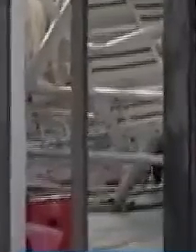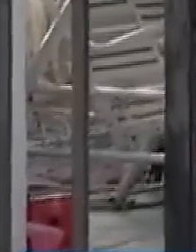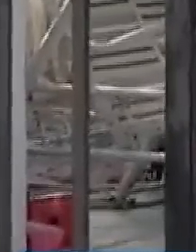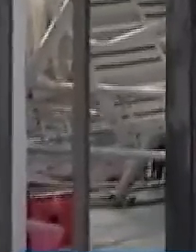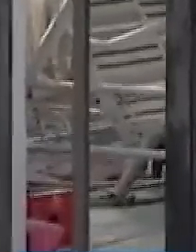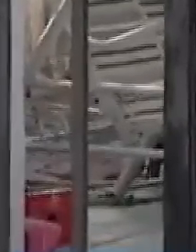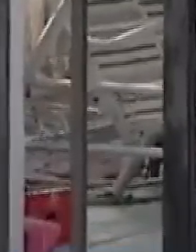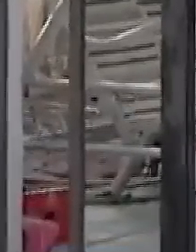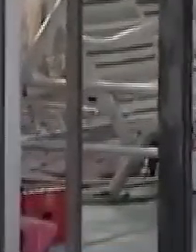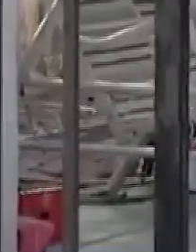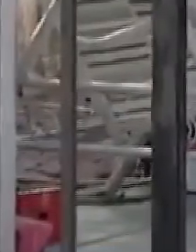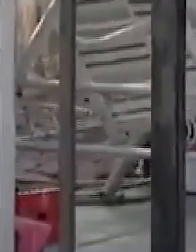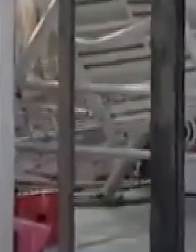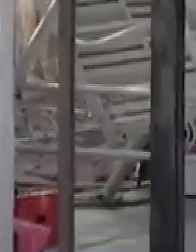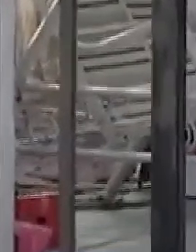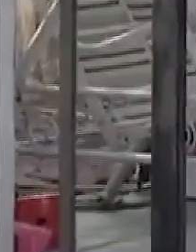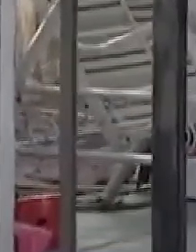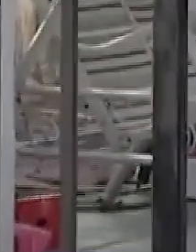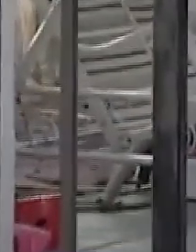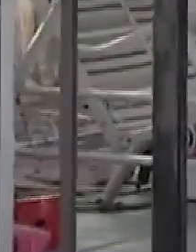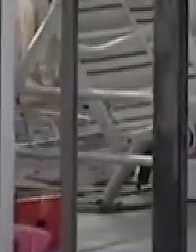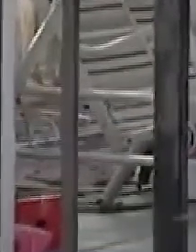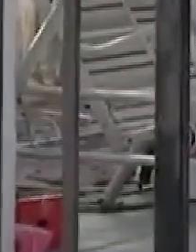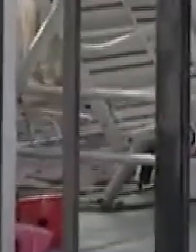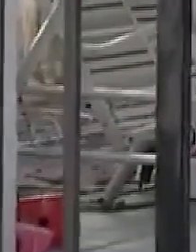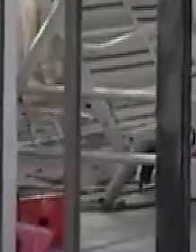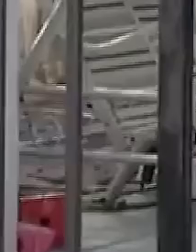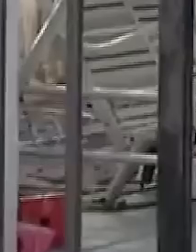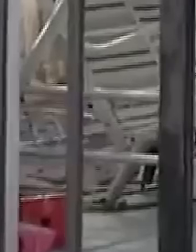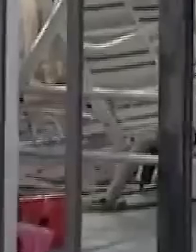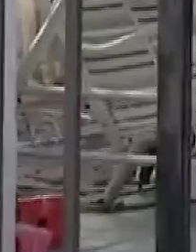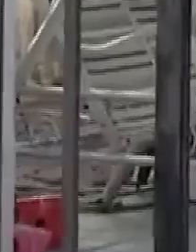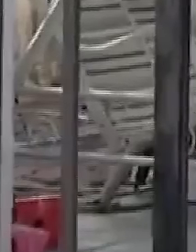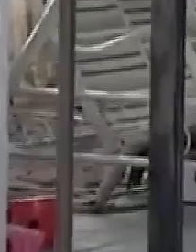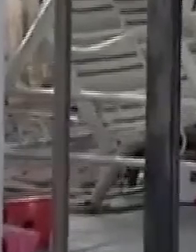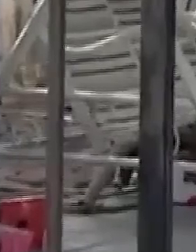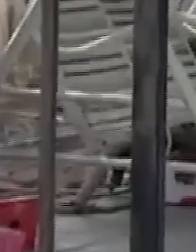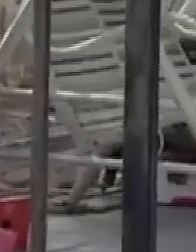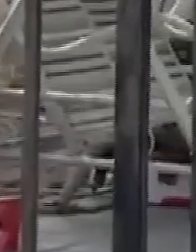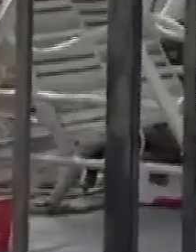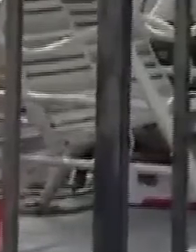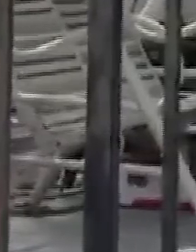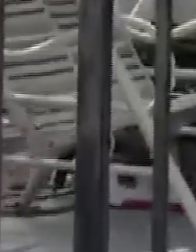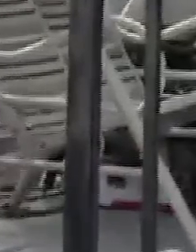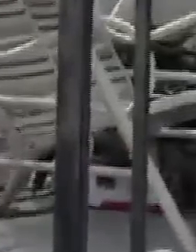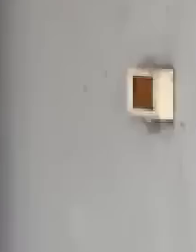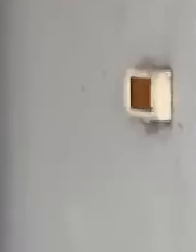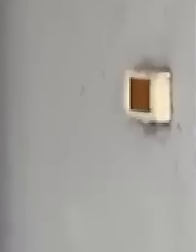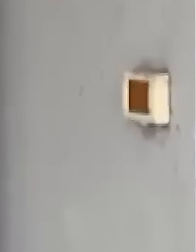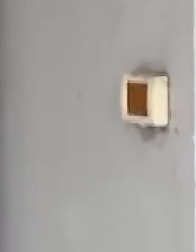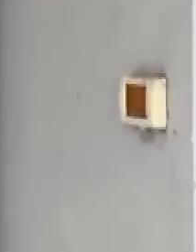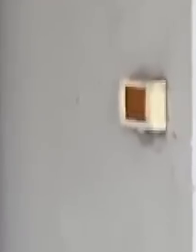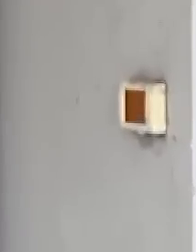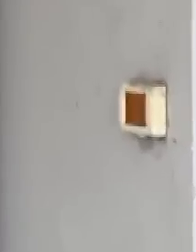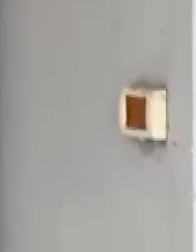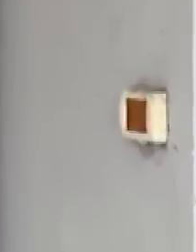พันธ์ที่ผ่านมาก็มีการเปิดเผยรูปของทุนจีนสีเทาโดยเฉพาะหยูซินฉีคนนี้ที่เล่าให้ฟังว่าลัก